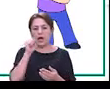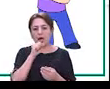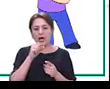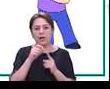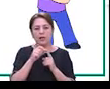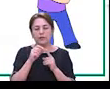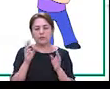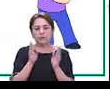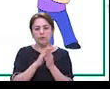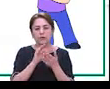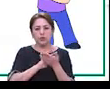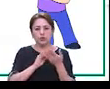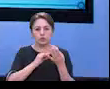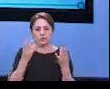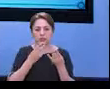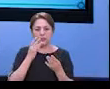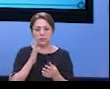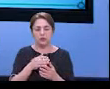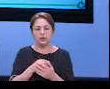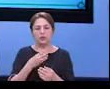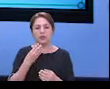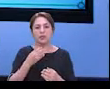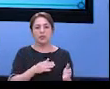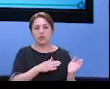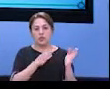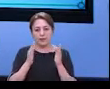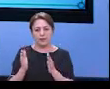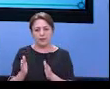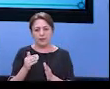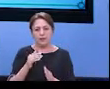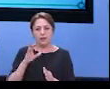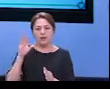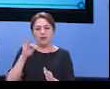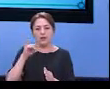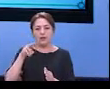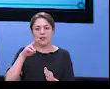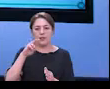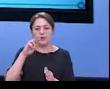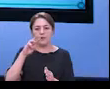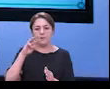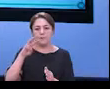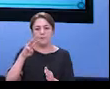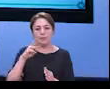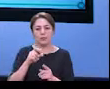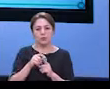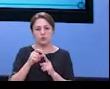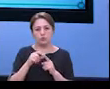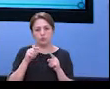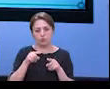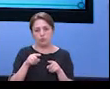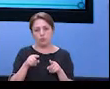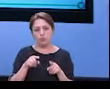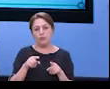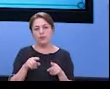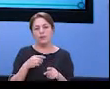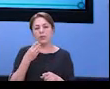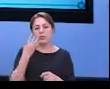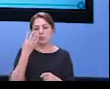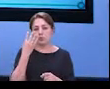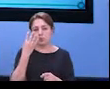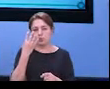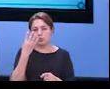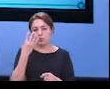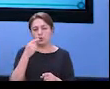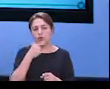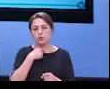harfi bilan ifodalaymiz. Va undan keyingisi ilm so'zi. Demak, bu ham to'rtta